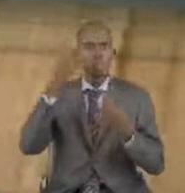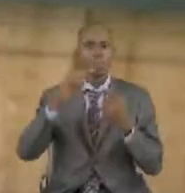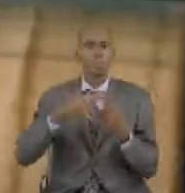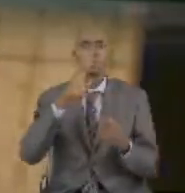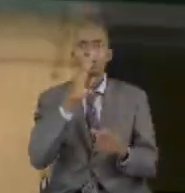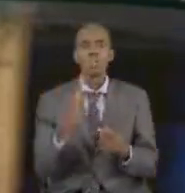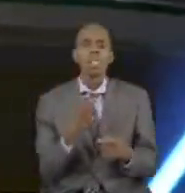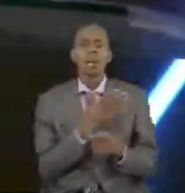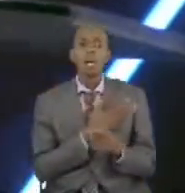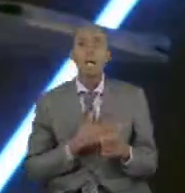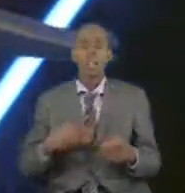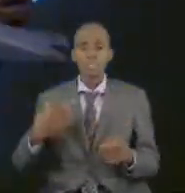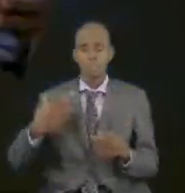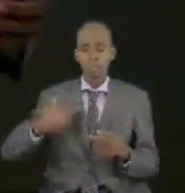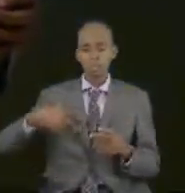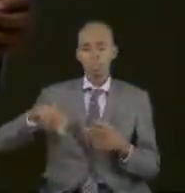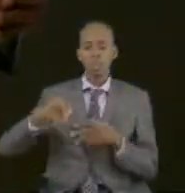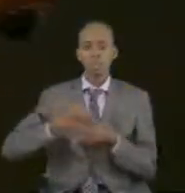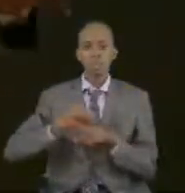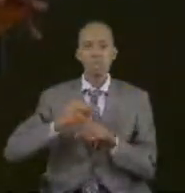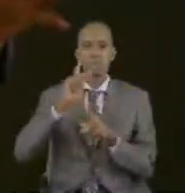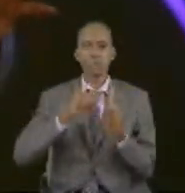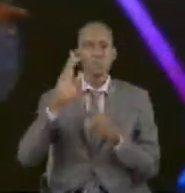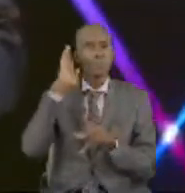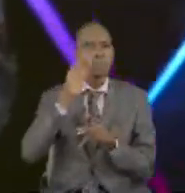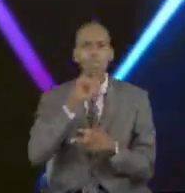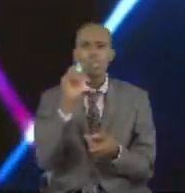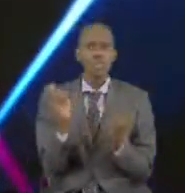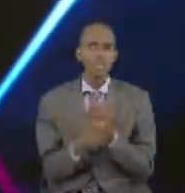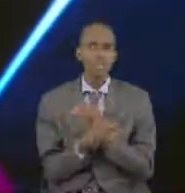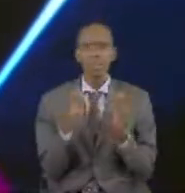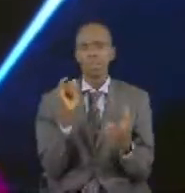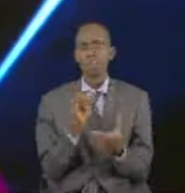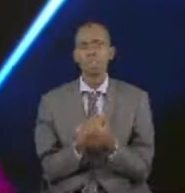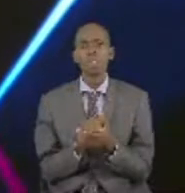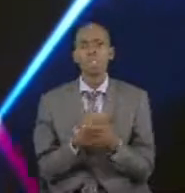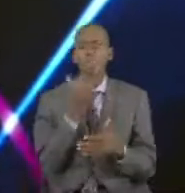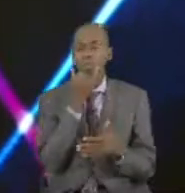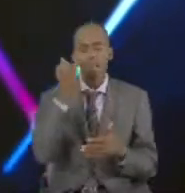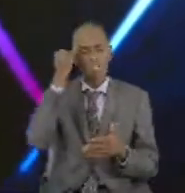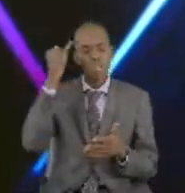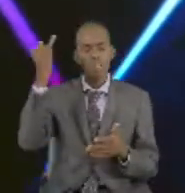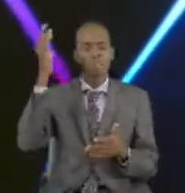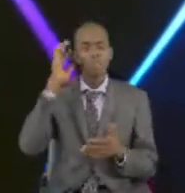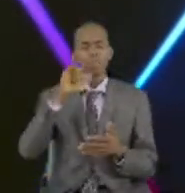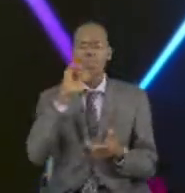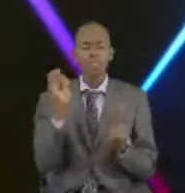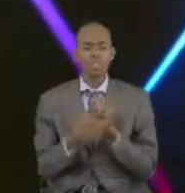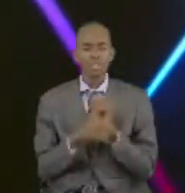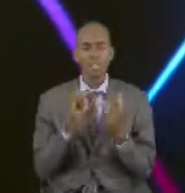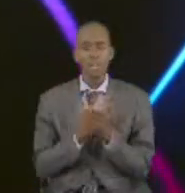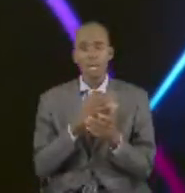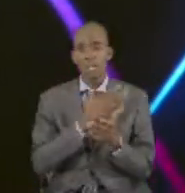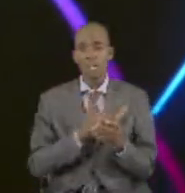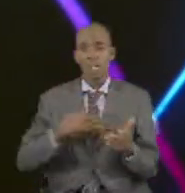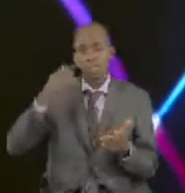pharisiens ne pouvait pas le changer les salisiens ne pouvait pas le changer les origen ne pouvait pas le changer parce que accordée au